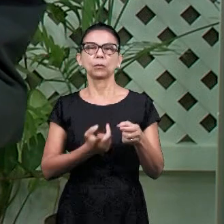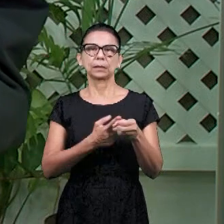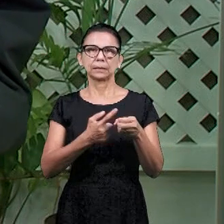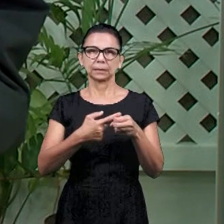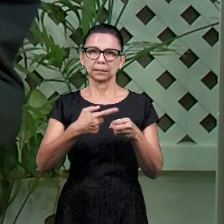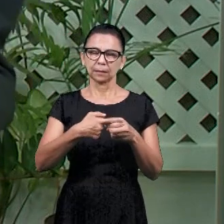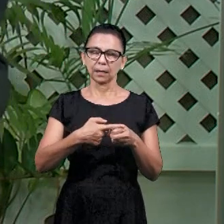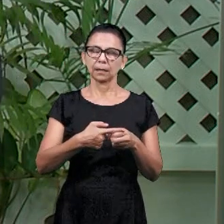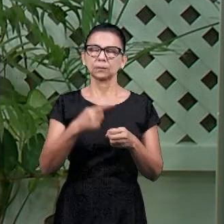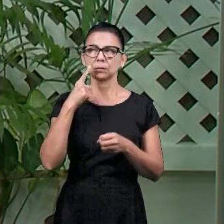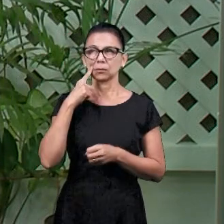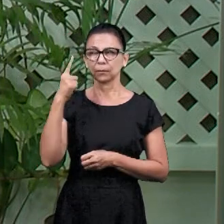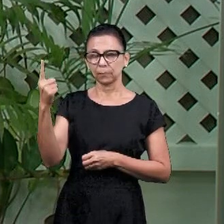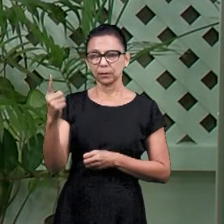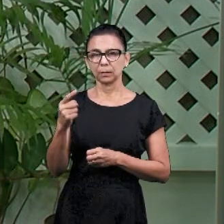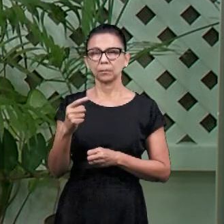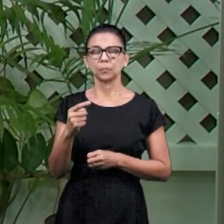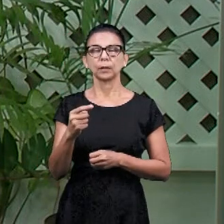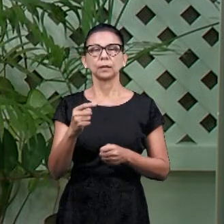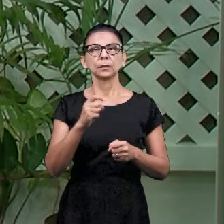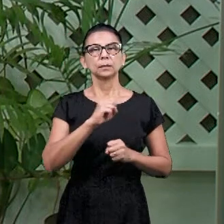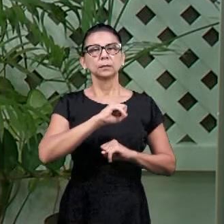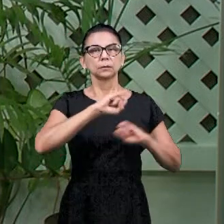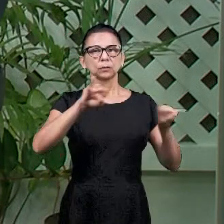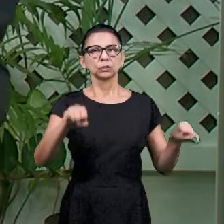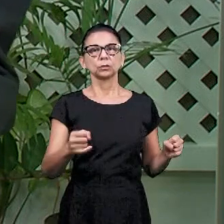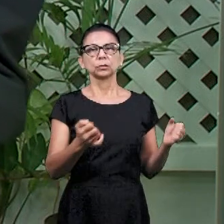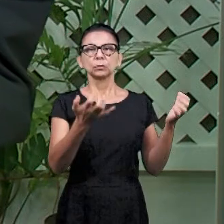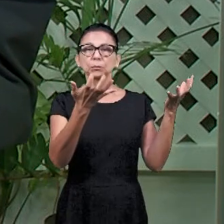historique. La ville, c'était de Jéricho.